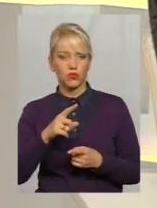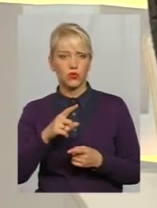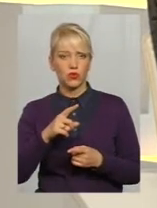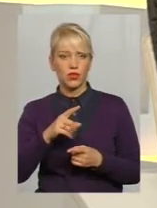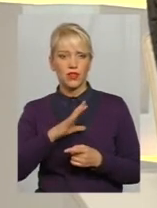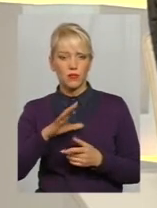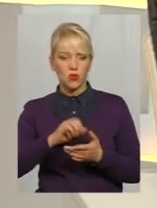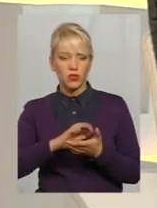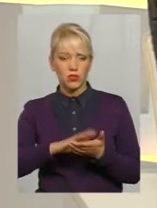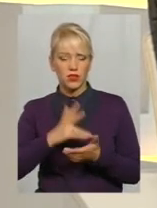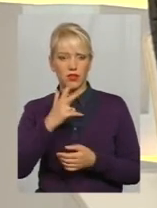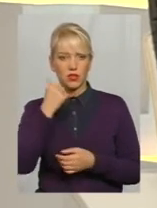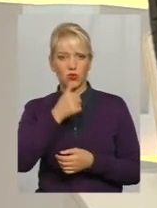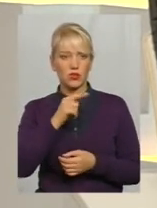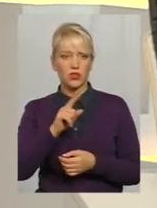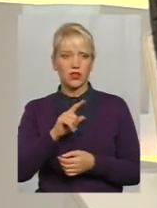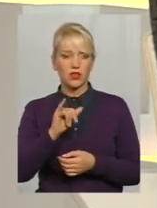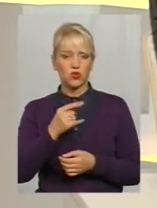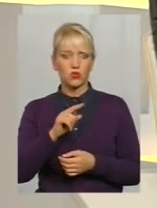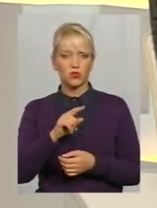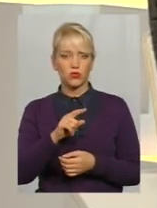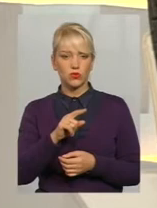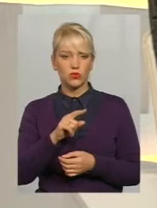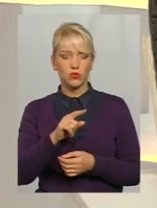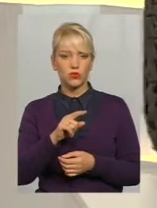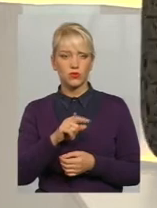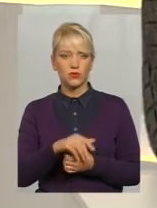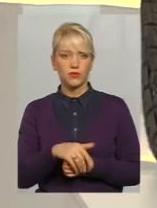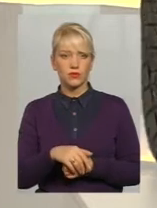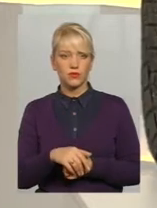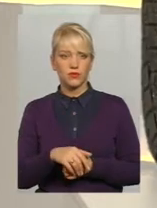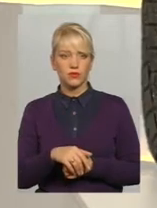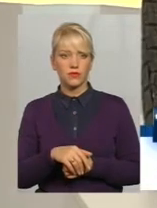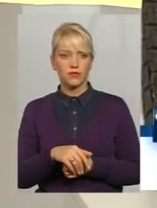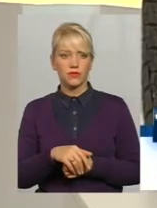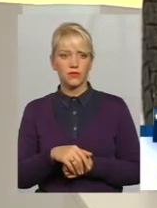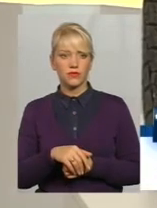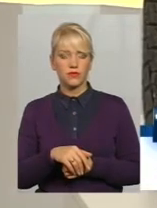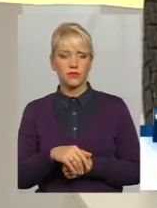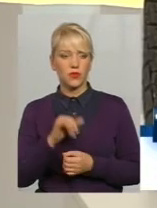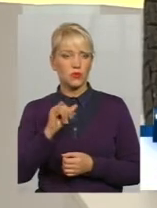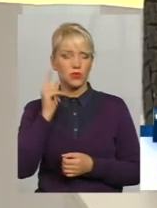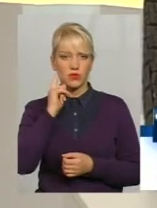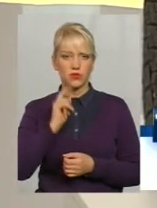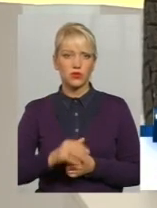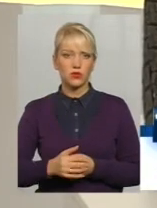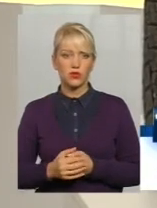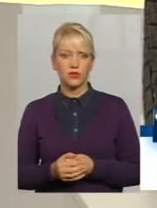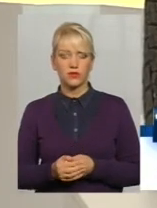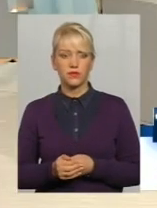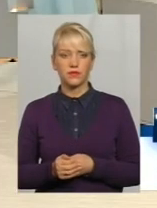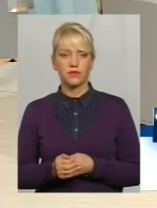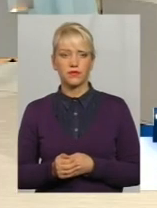роки, що я на пенсії. І тим більше хотілося питати, я би був водієм-смертником по переводці з річного